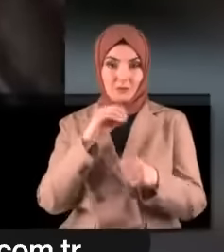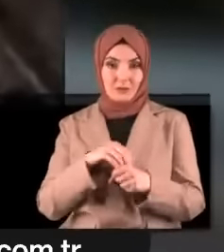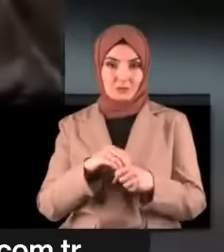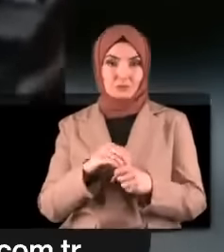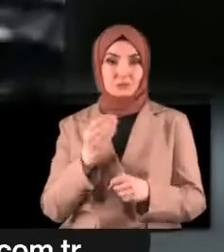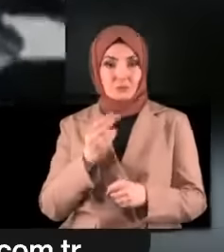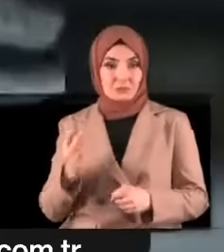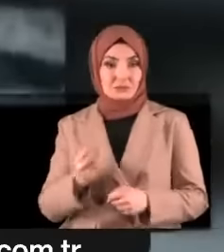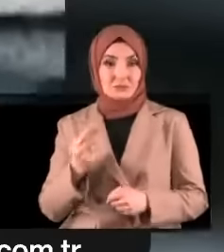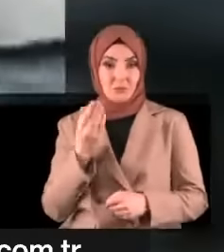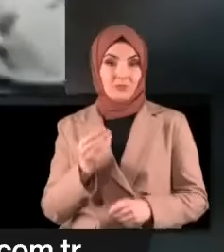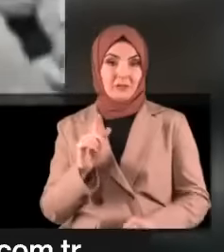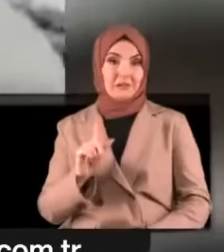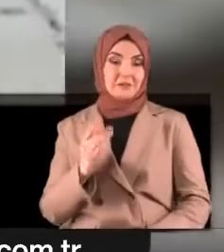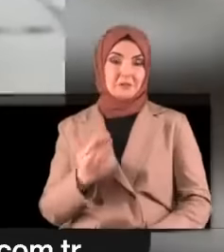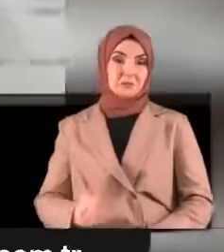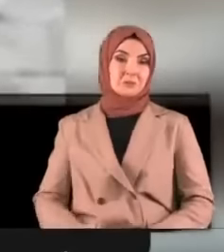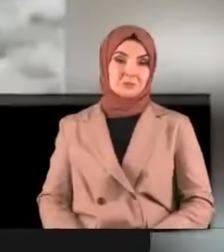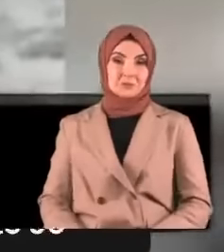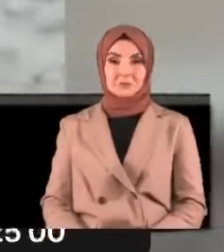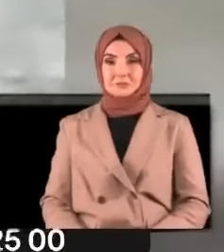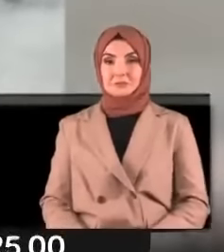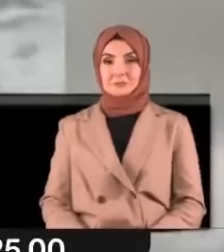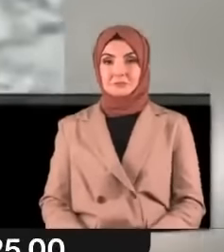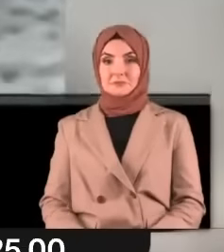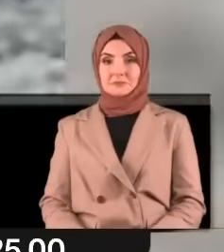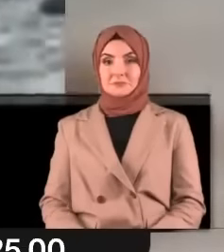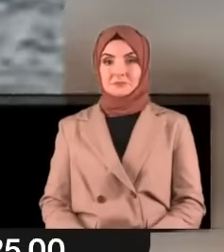vardı. Allahu ekber.